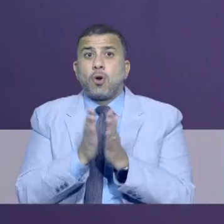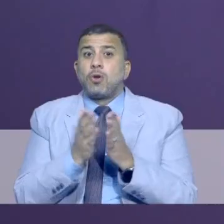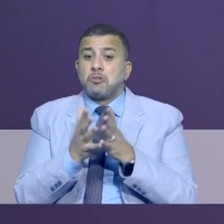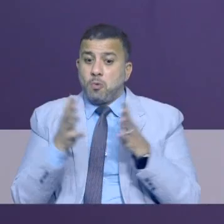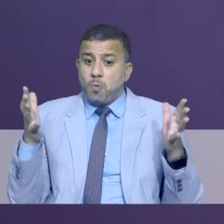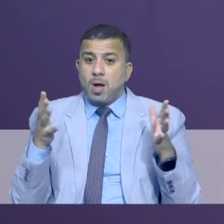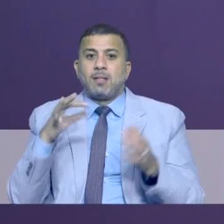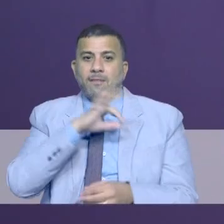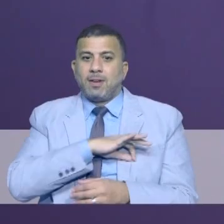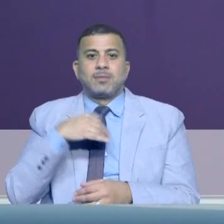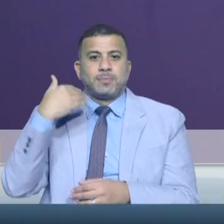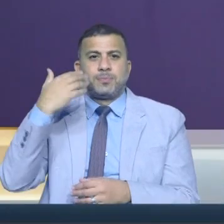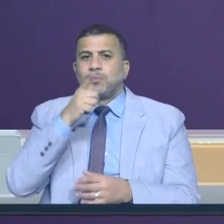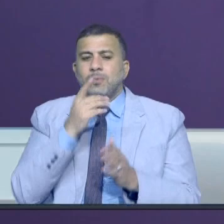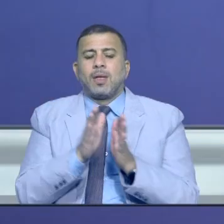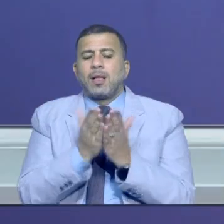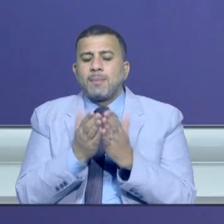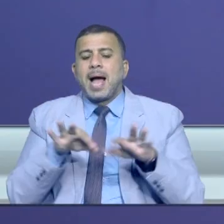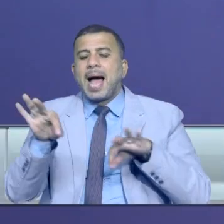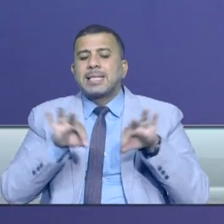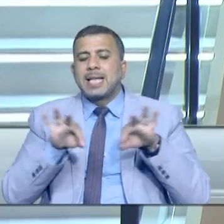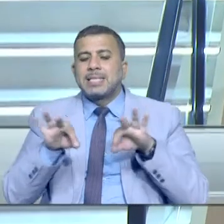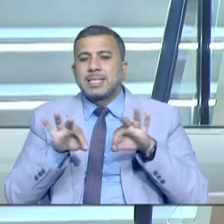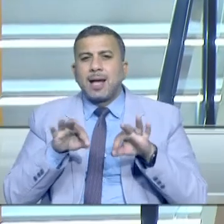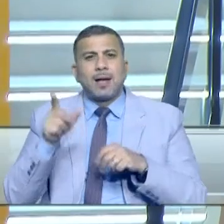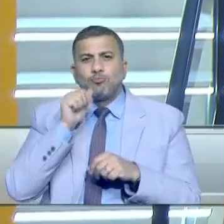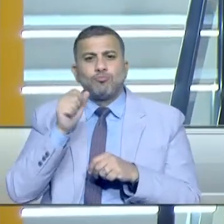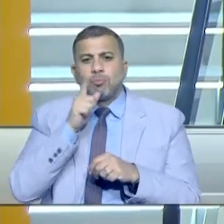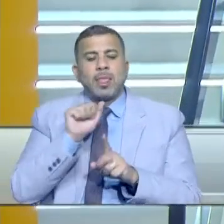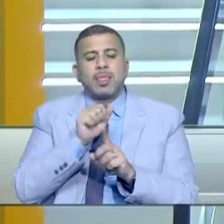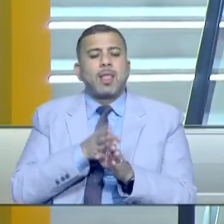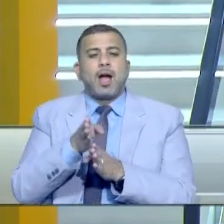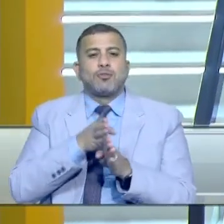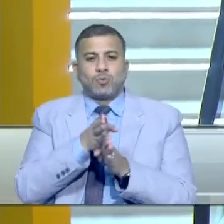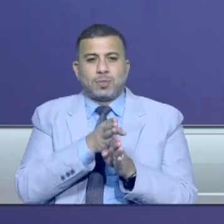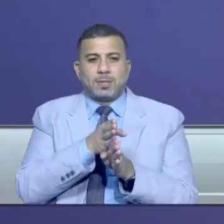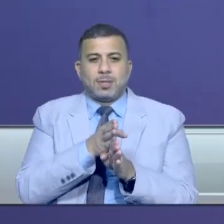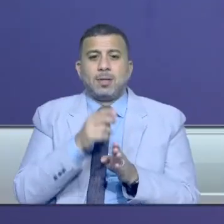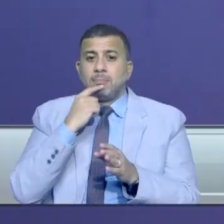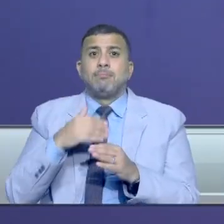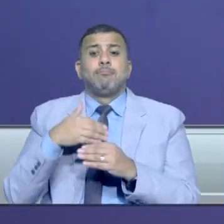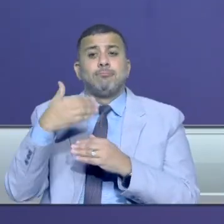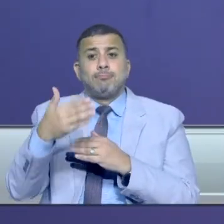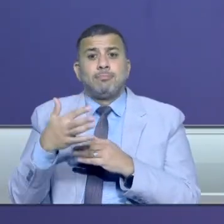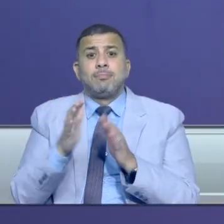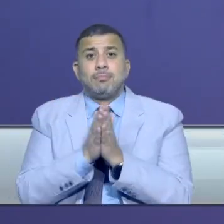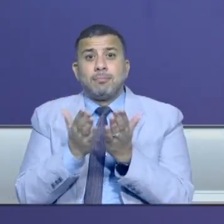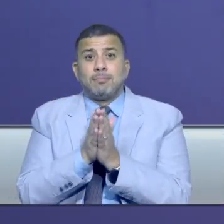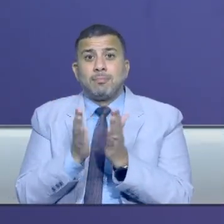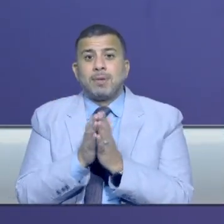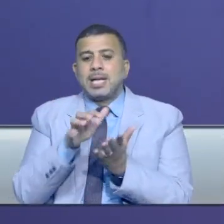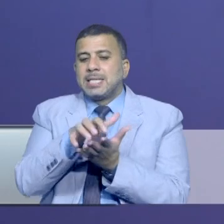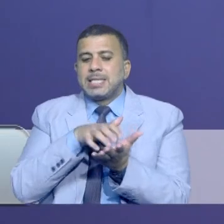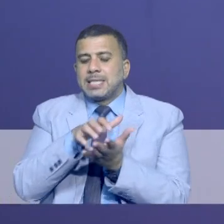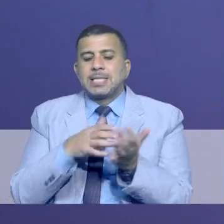قدام. ذبني اكثر شيء كتاب الهندسه والنفطيه المعماريه، لان فكرت ادرس التخصص. وبعد مثال ان في كتب زياده مثال